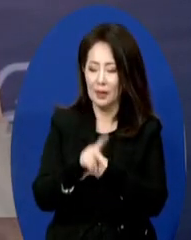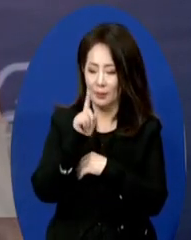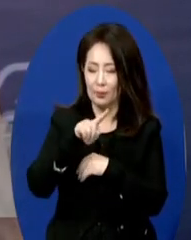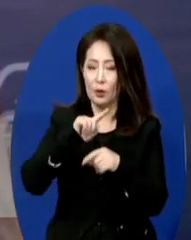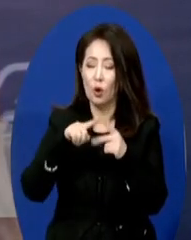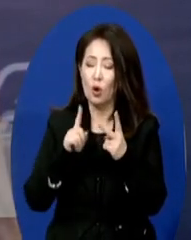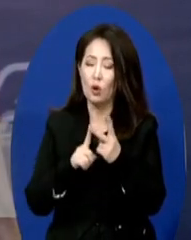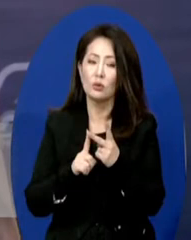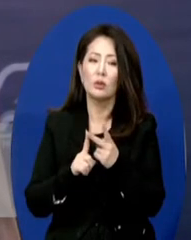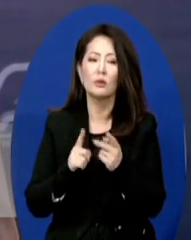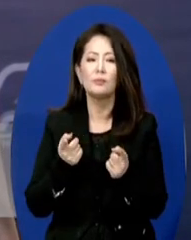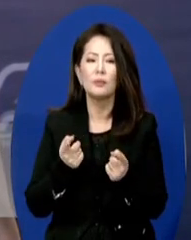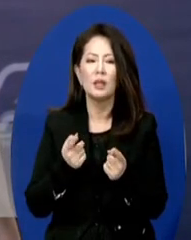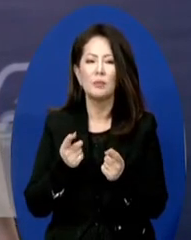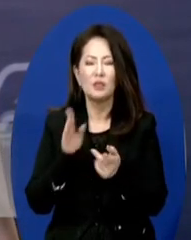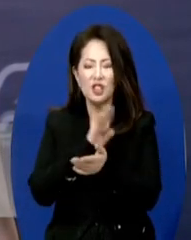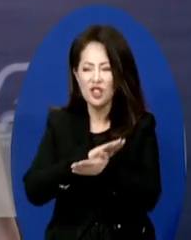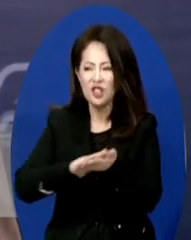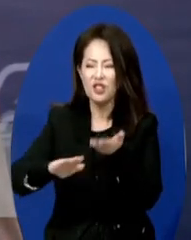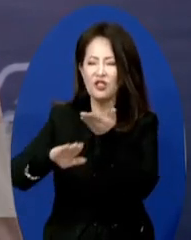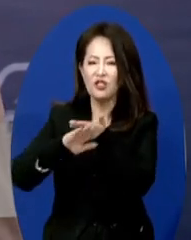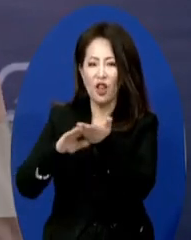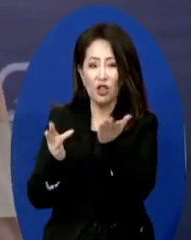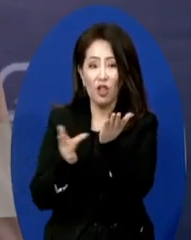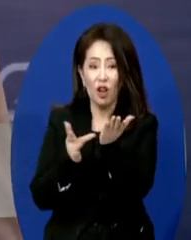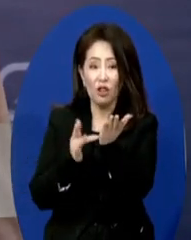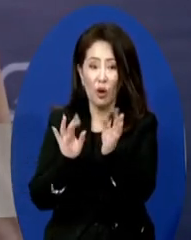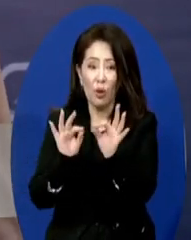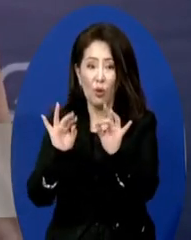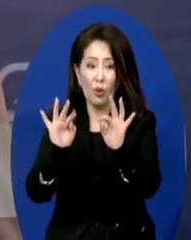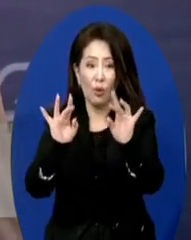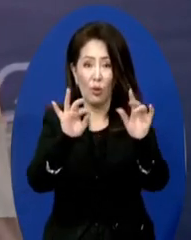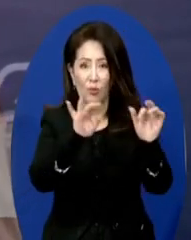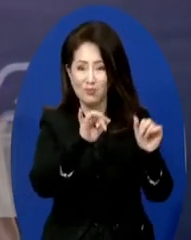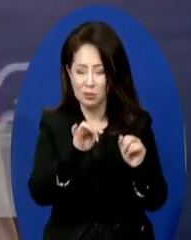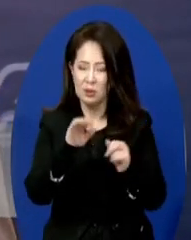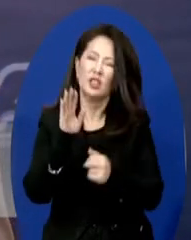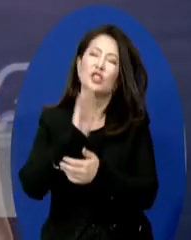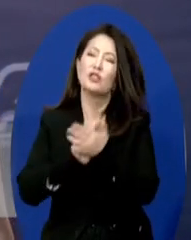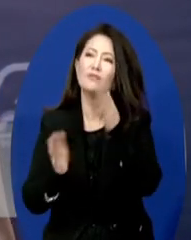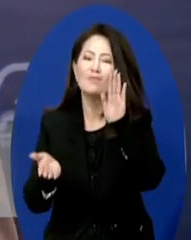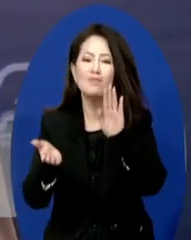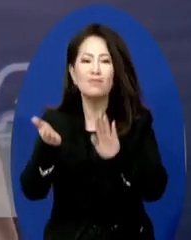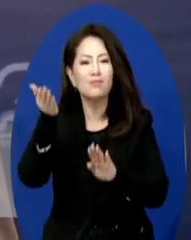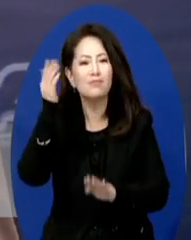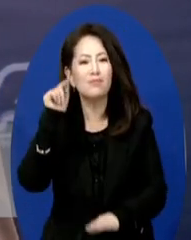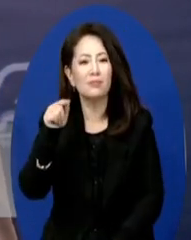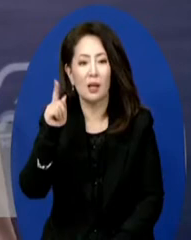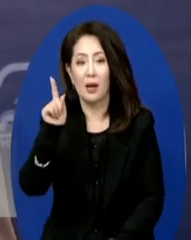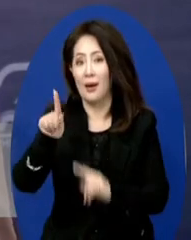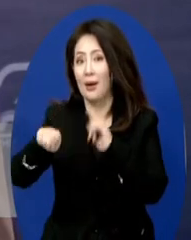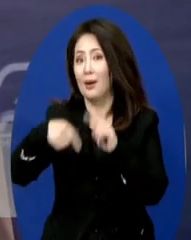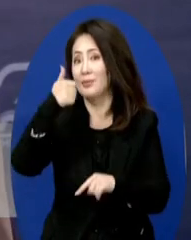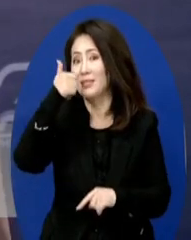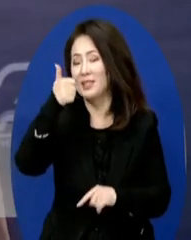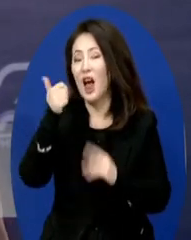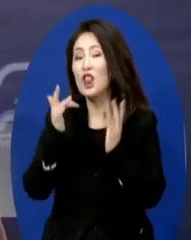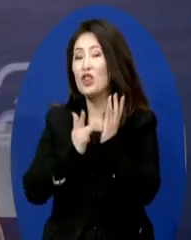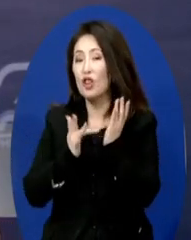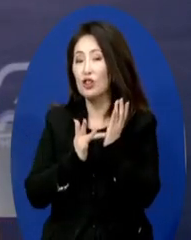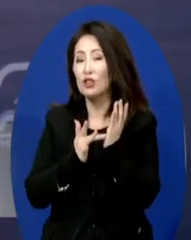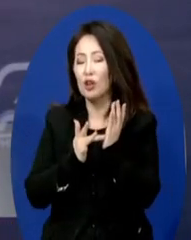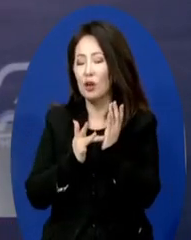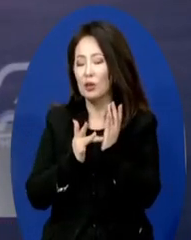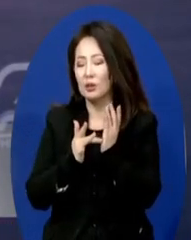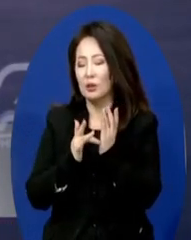мэдээж албартлын асуудал. Бид нар бол шинэ дэвшилтэт технологи. За дээрэс нь орчин үеийн хамгийн сайн одоо юу технологид